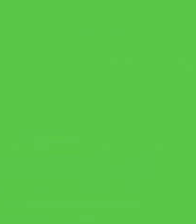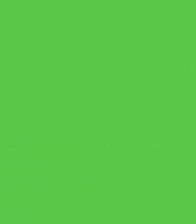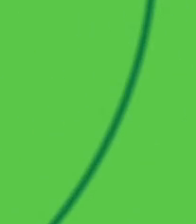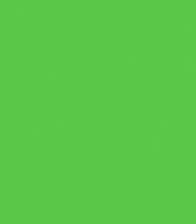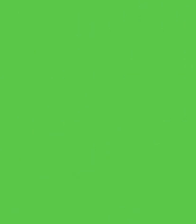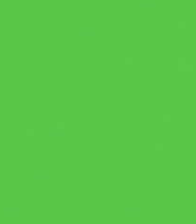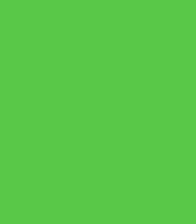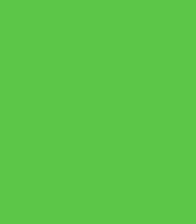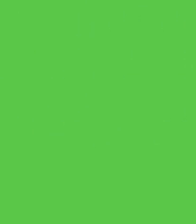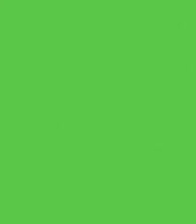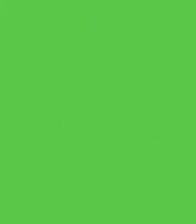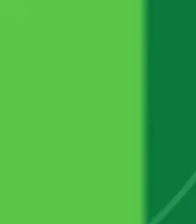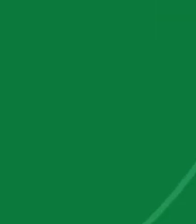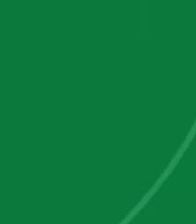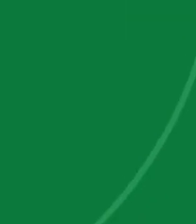Музика